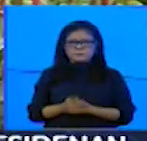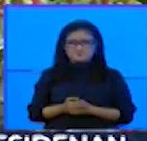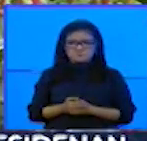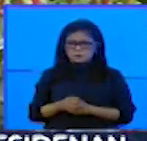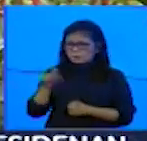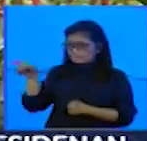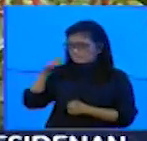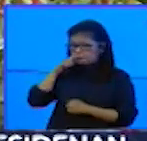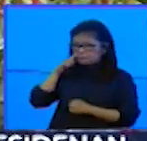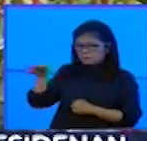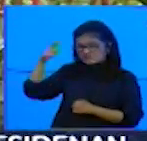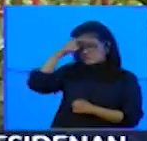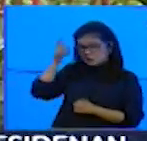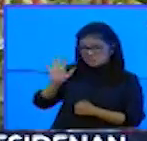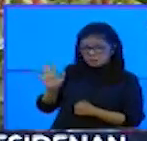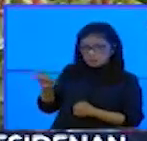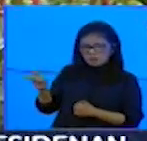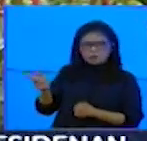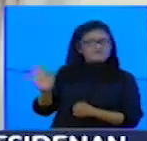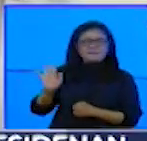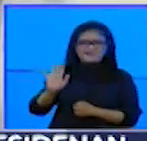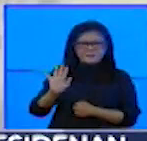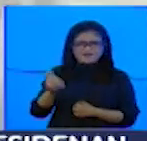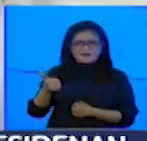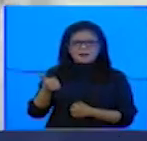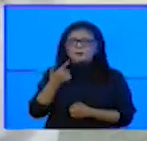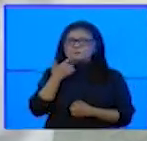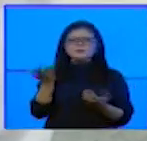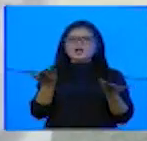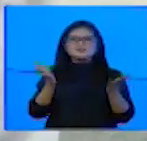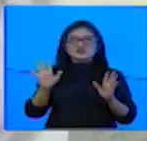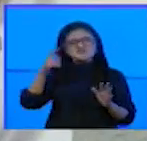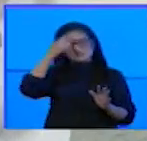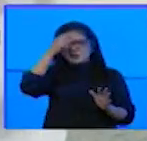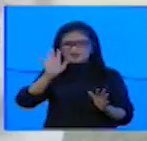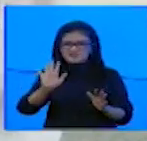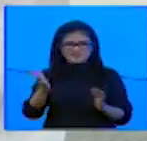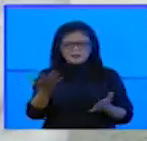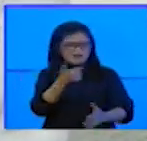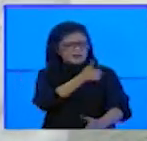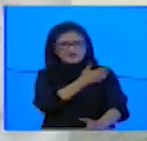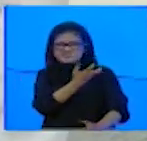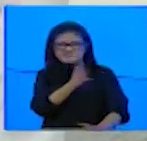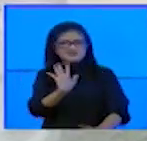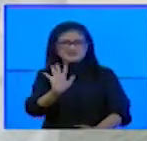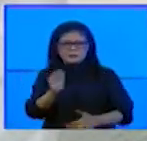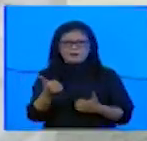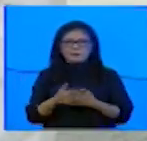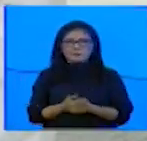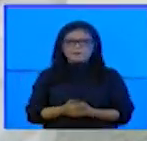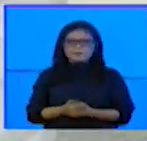sampai ke dalam juga demikian. Tanpa rasa sakit, kata. Menyuntik orang pertama di Indonesia tentunya ada rasa juga.